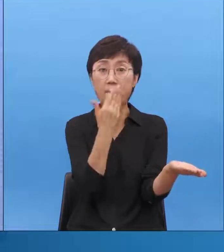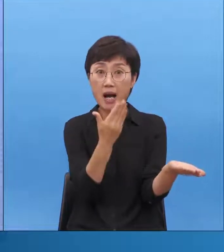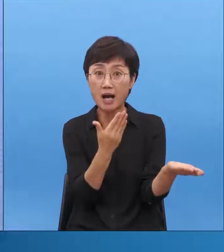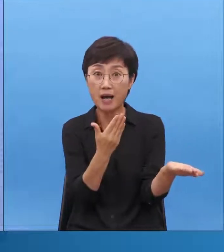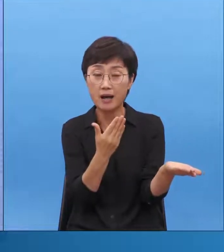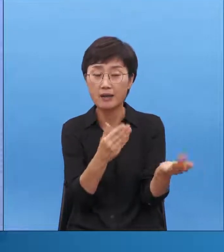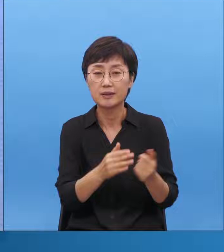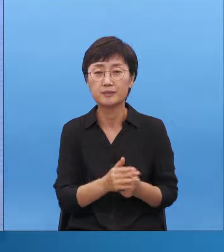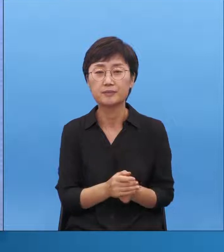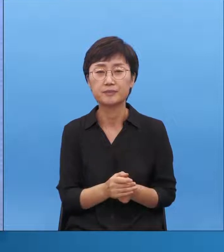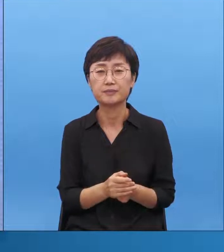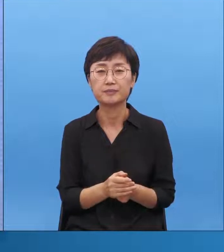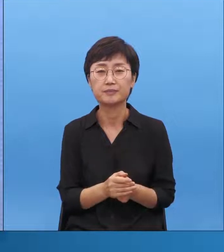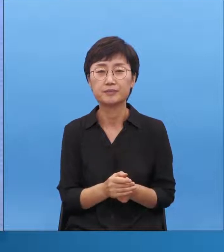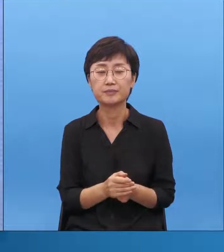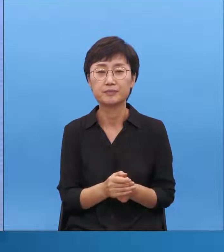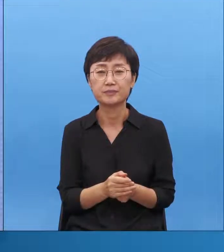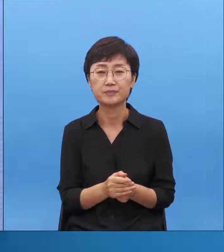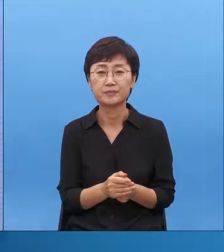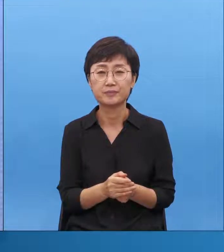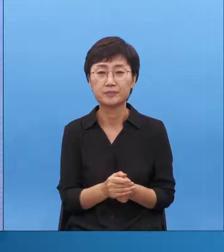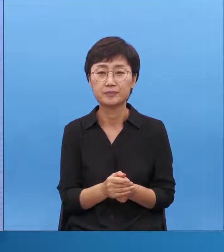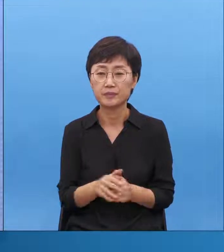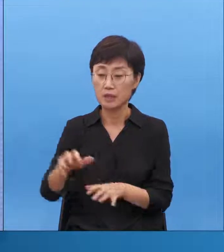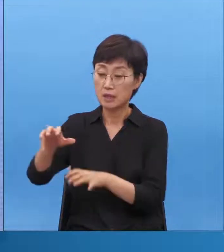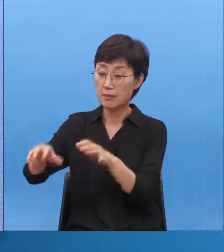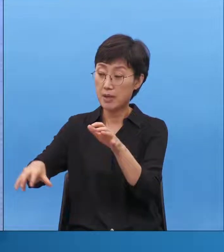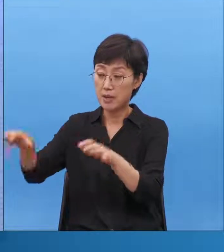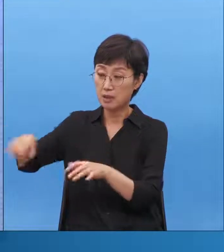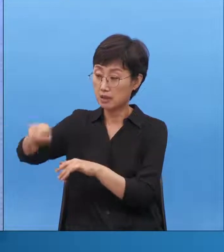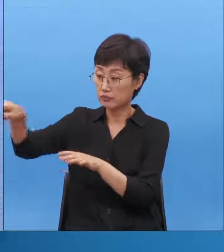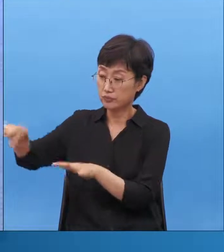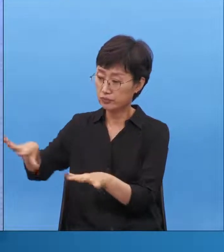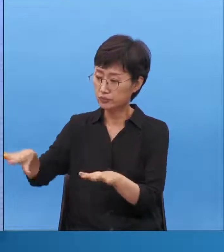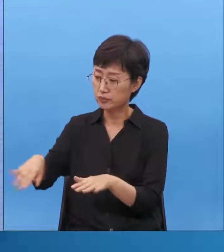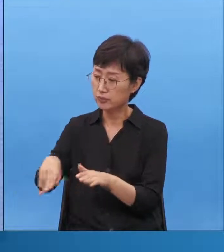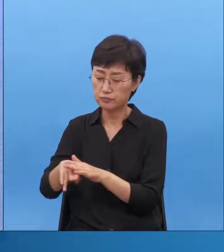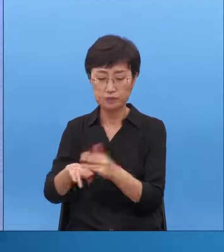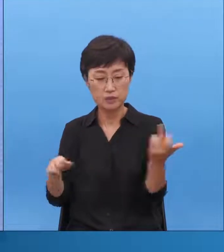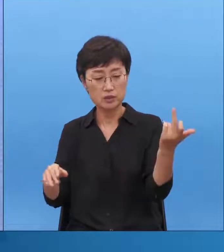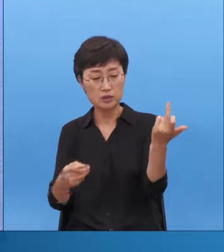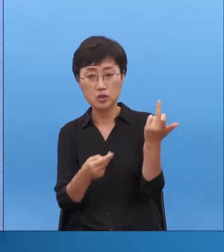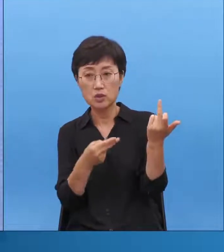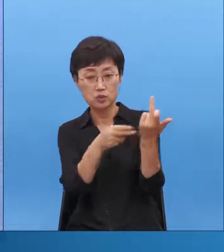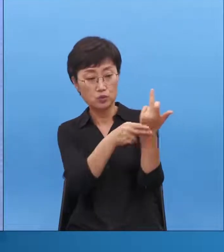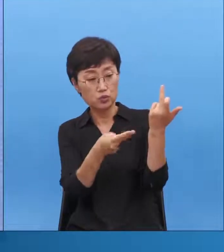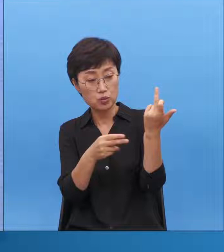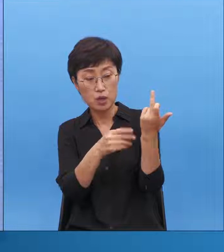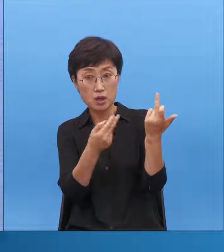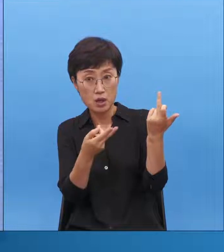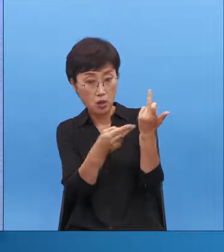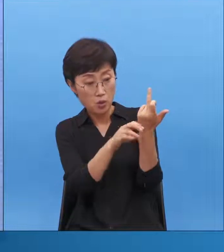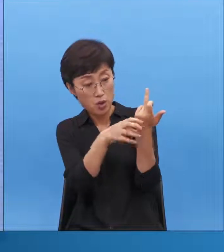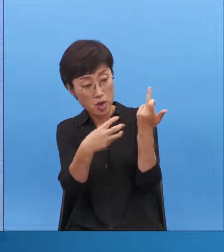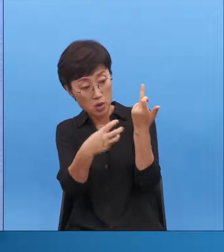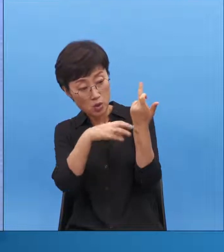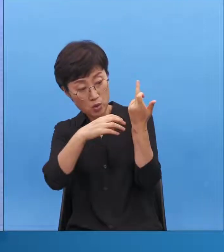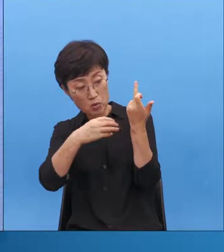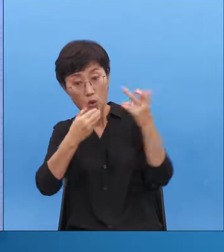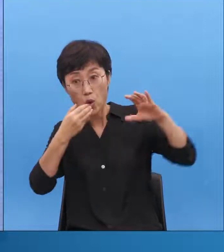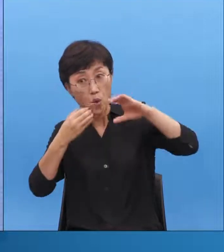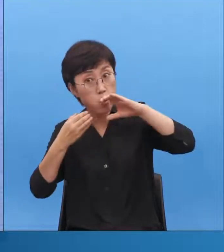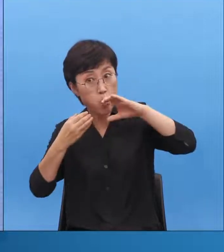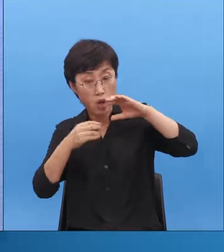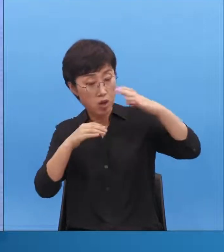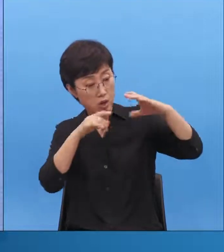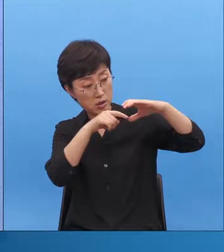they're in crisis. 심지어 마을 사람들이 그런 큰 바위 위에 있는 그런 무덤 이런 틈 앞에서는요 재단도 쌓기도 했대요. And